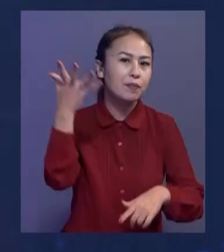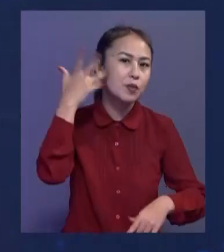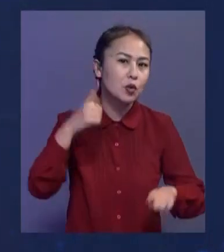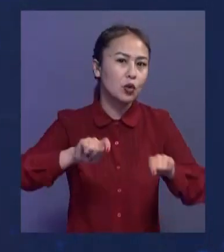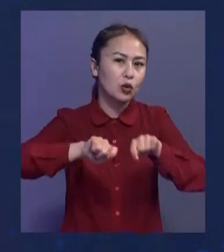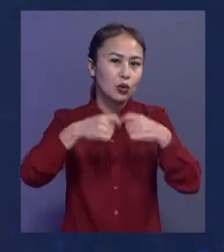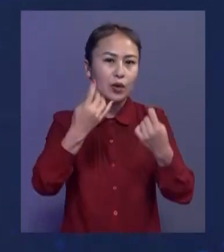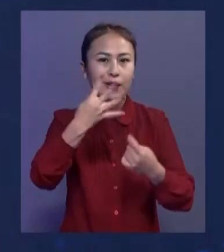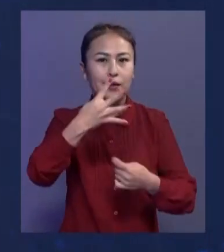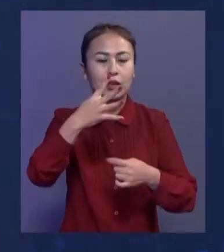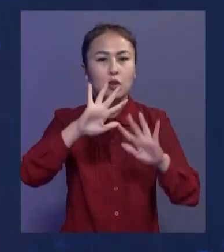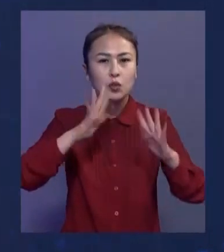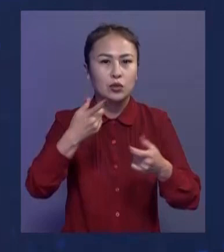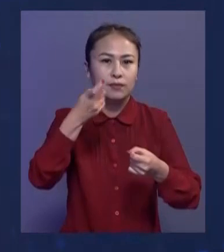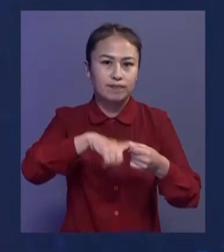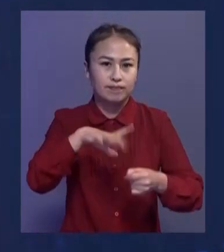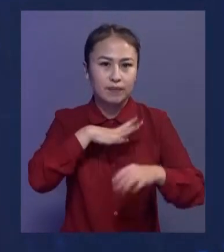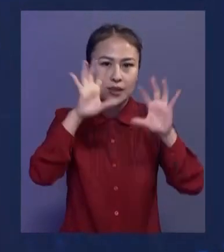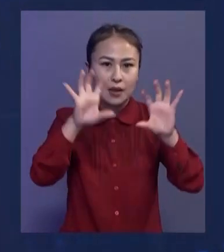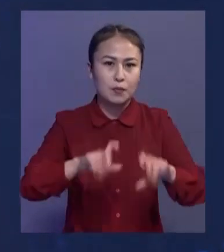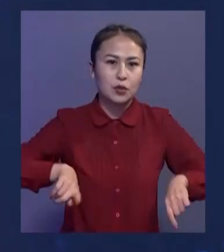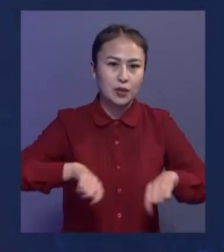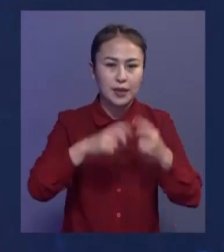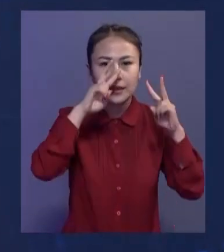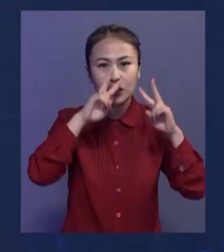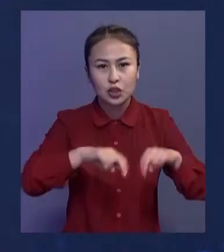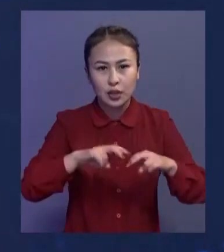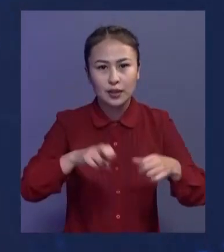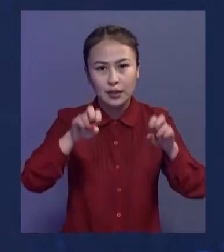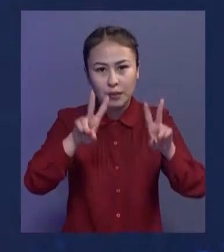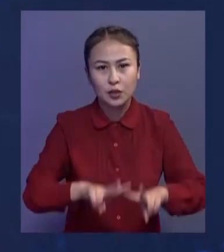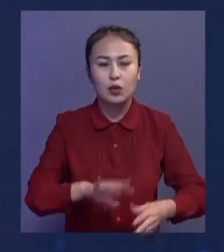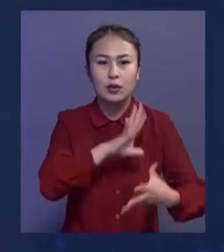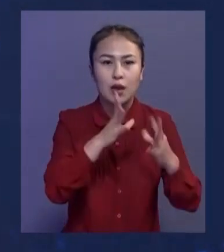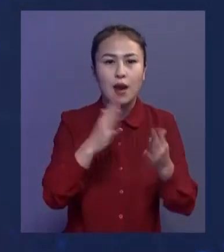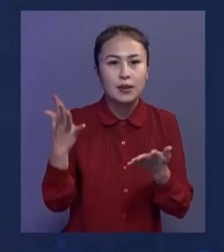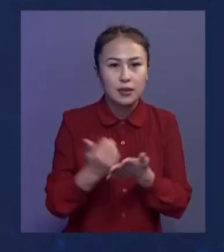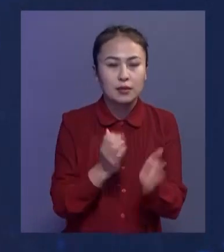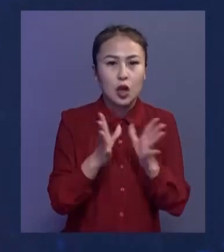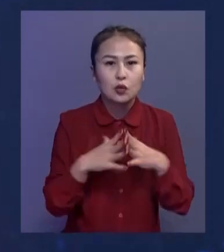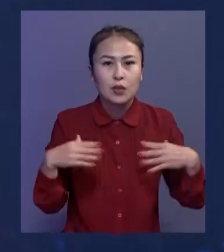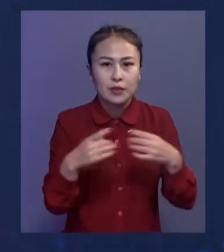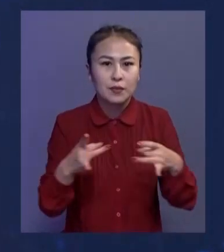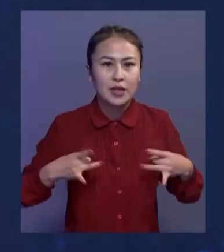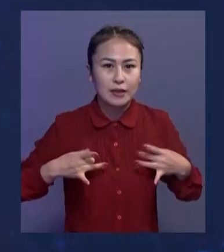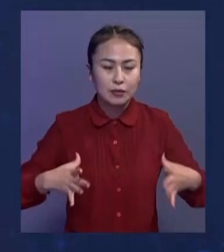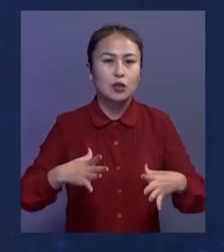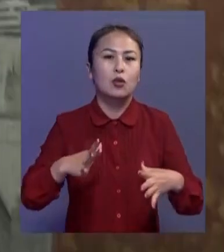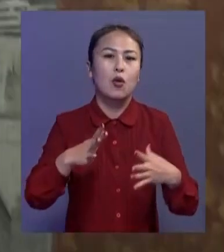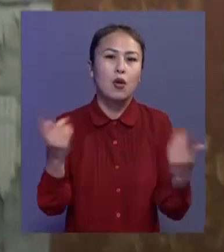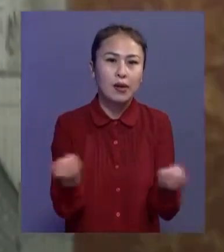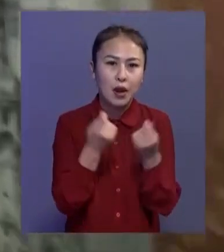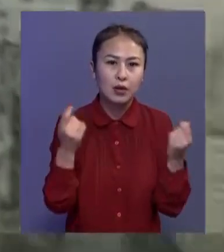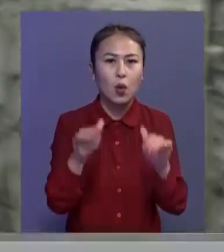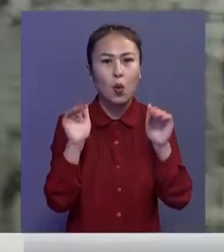талаптарын бұзудың 40 дерегі тіркелді. Мұндай заң бұзушылықтарды рейтке шыққан арнай мониторингтік топ анықтаған, отбасылық мерекелер мен